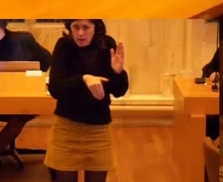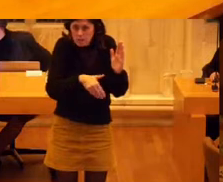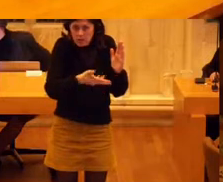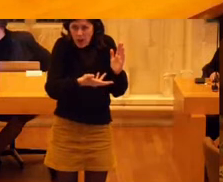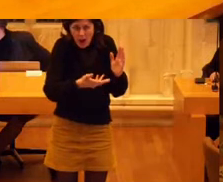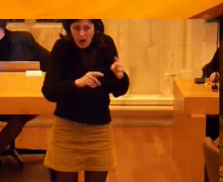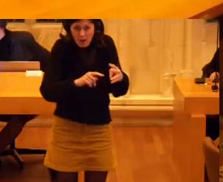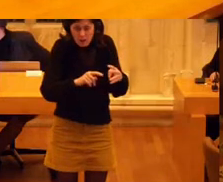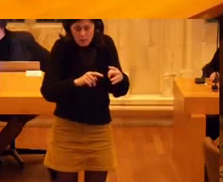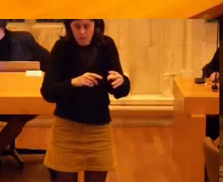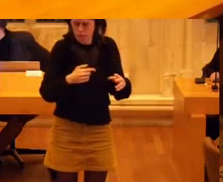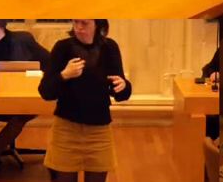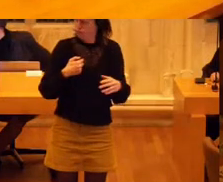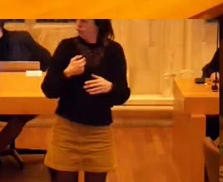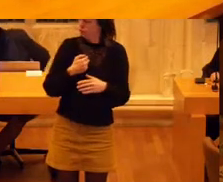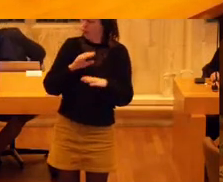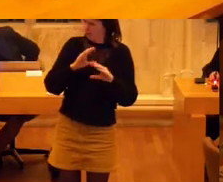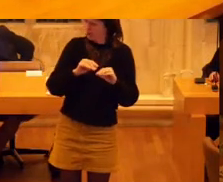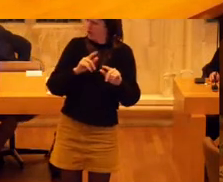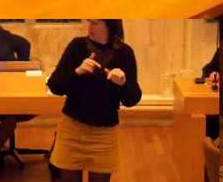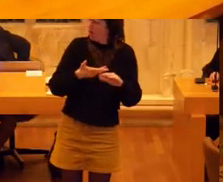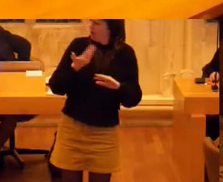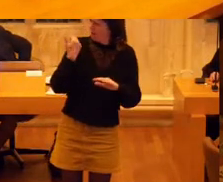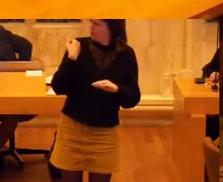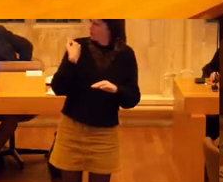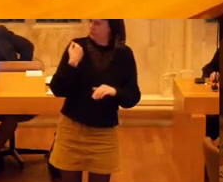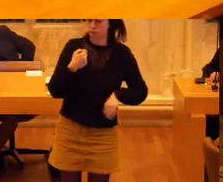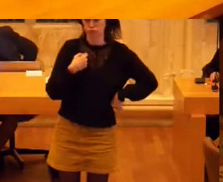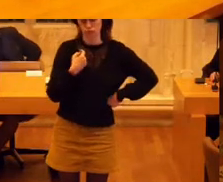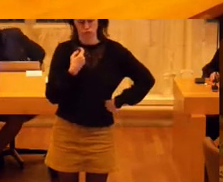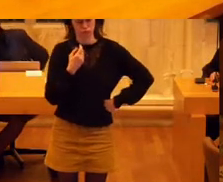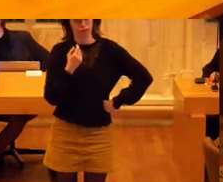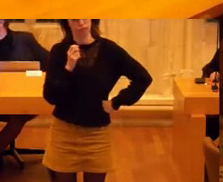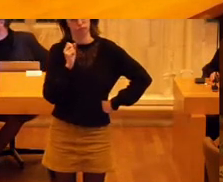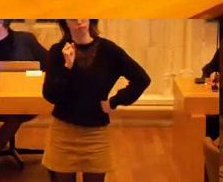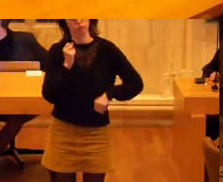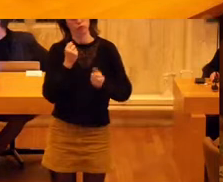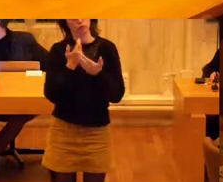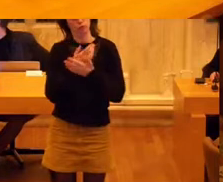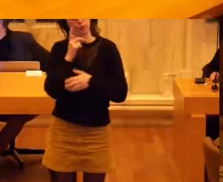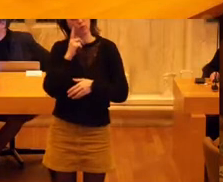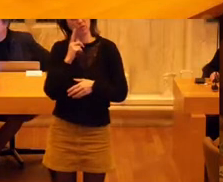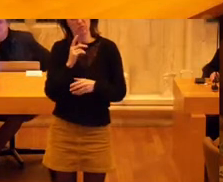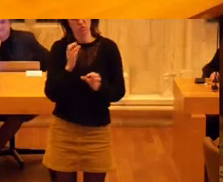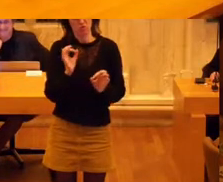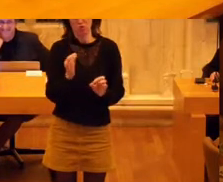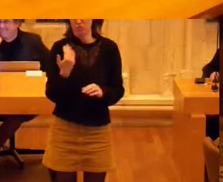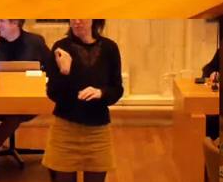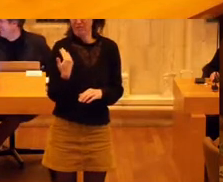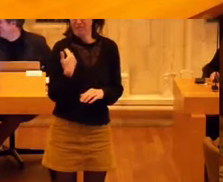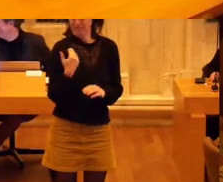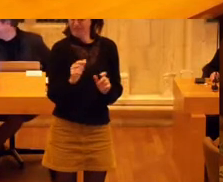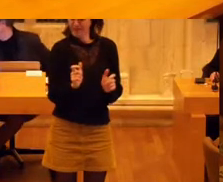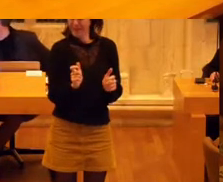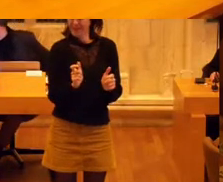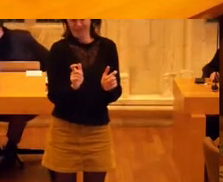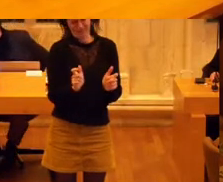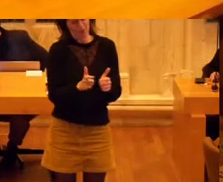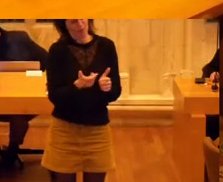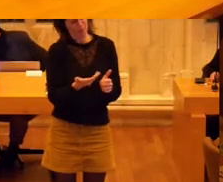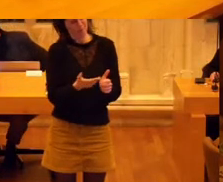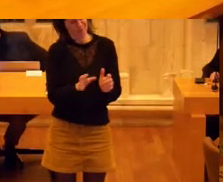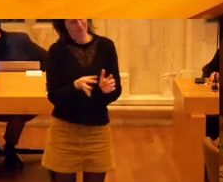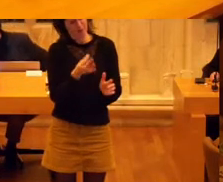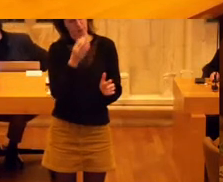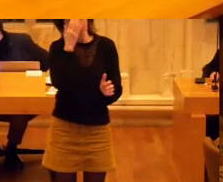nous, qui peut nous surprendre, c'est que ça soit tout juste découvert. Tout le quartier est quand même